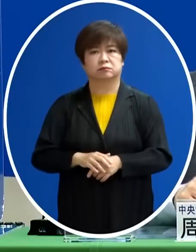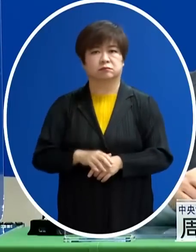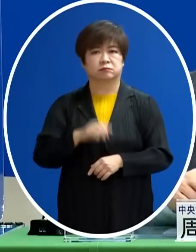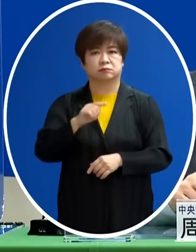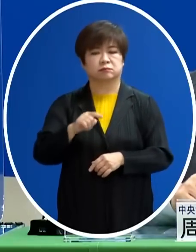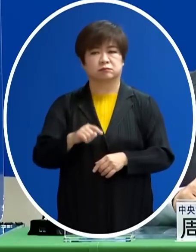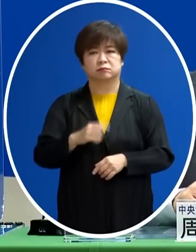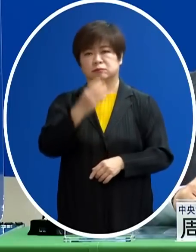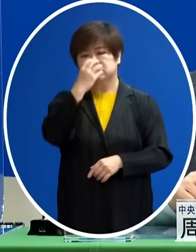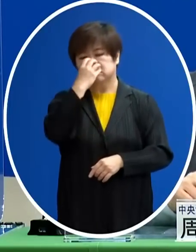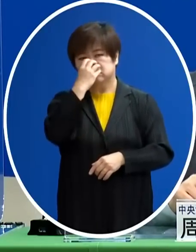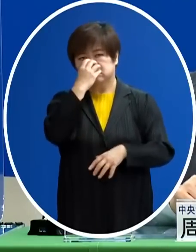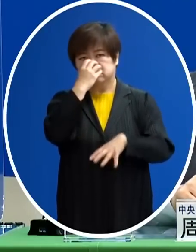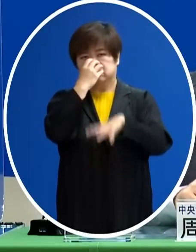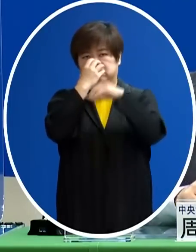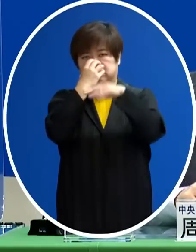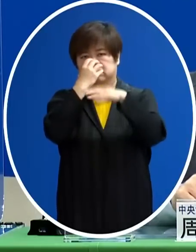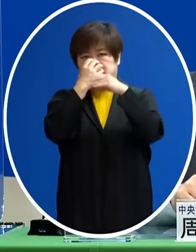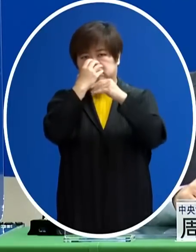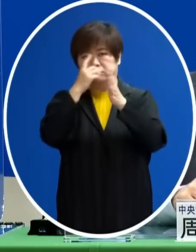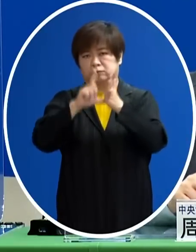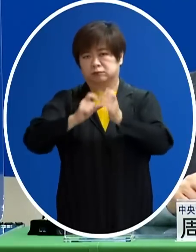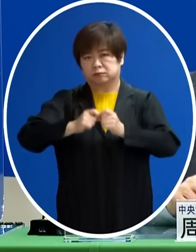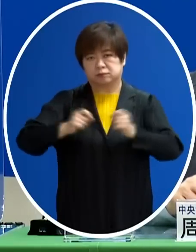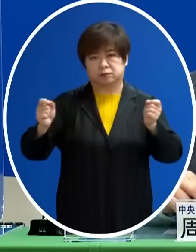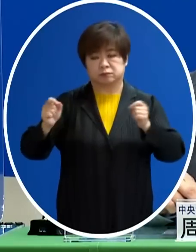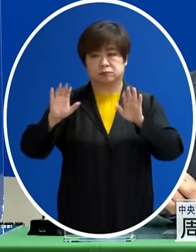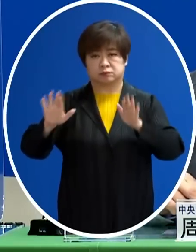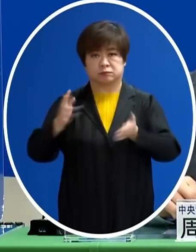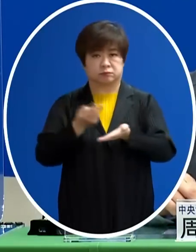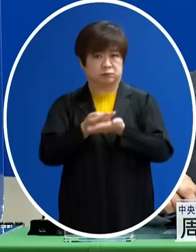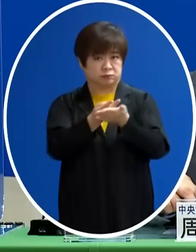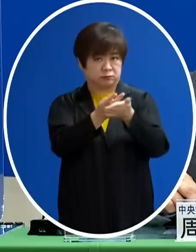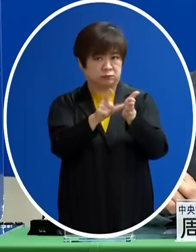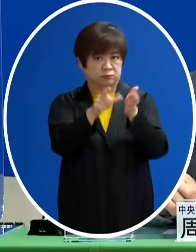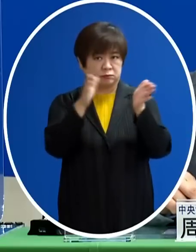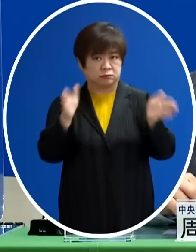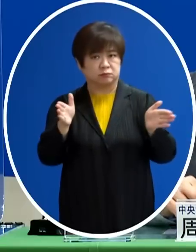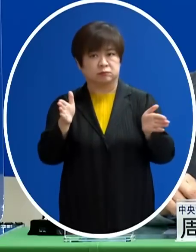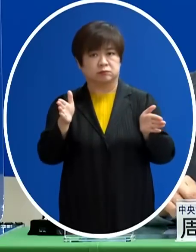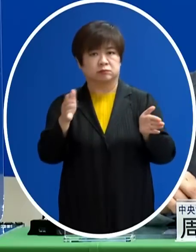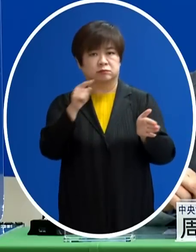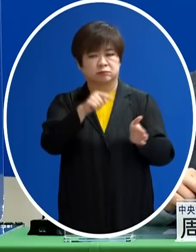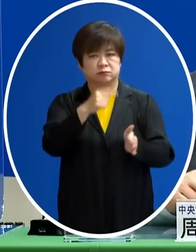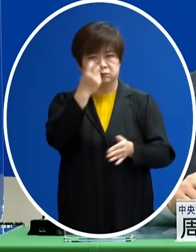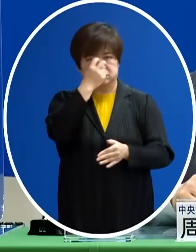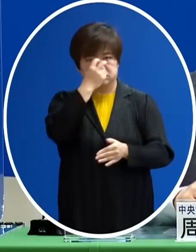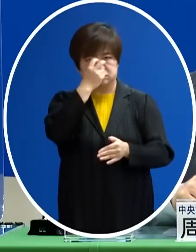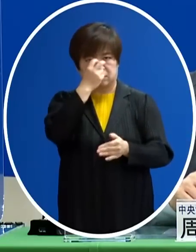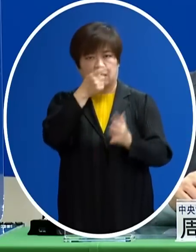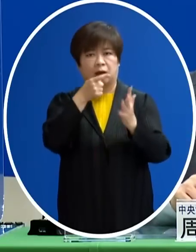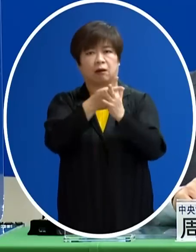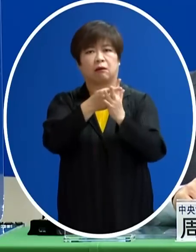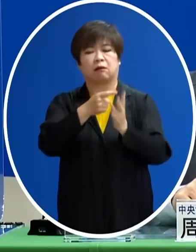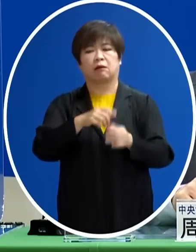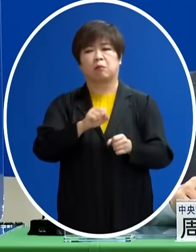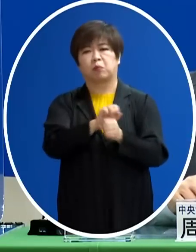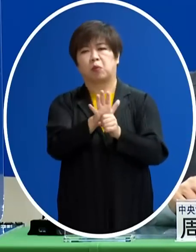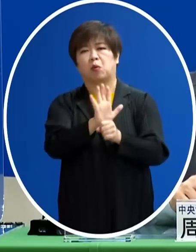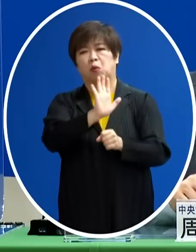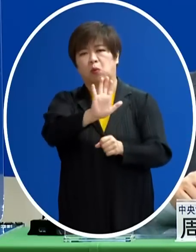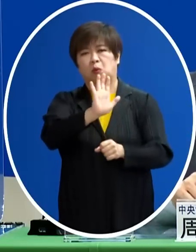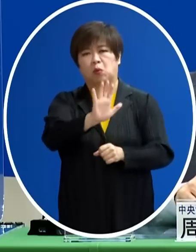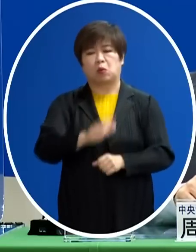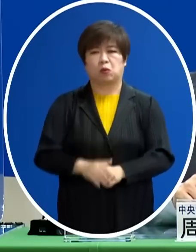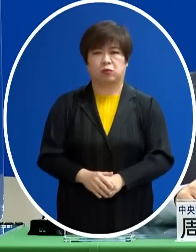使用这个呼吸器。那这次是在住院的期间有检验出这个新冠病毒感染